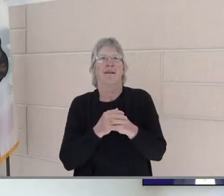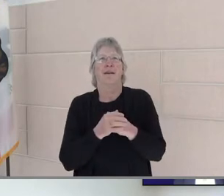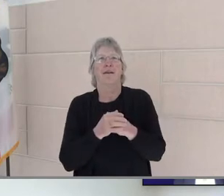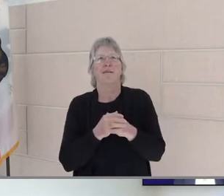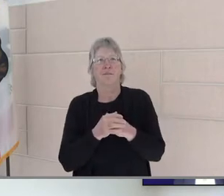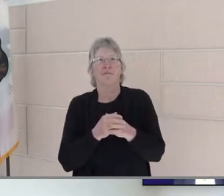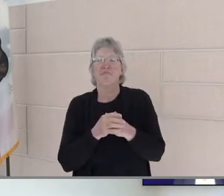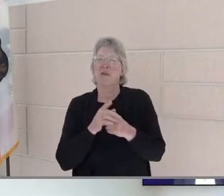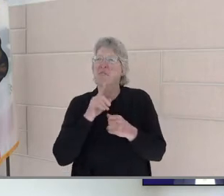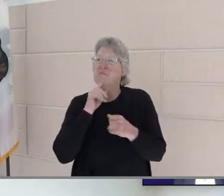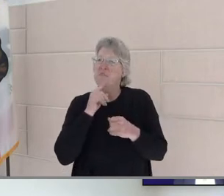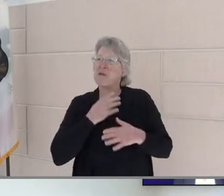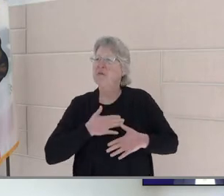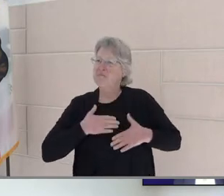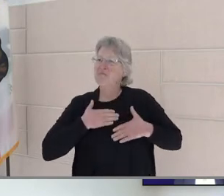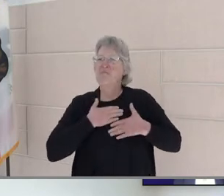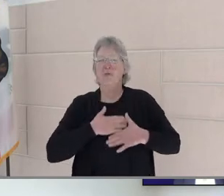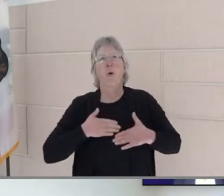ថារៀននៅតាមផ្ទះ